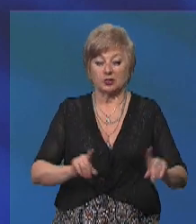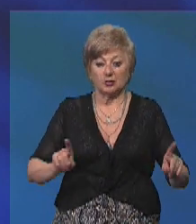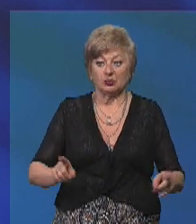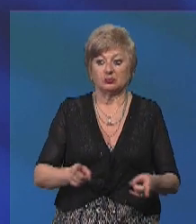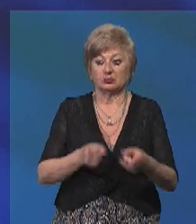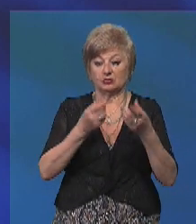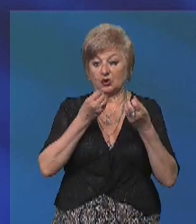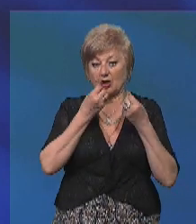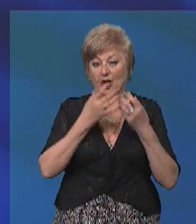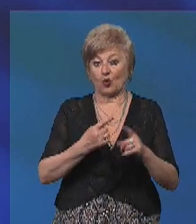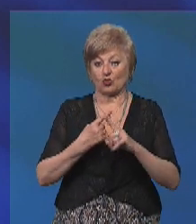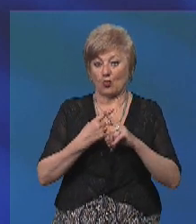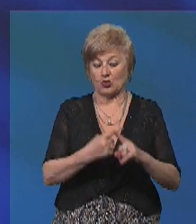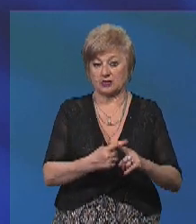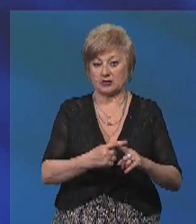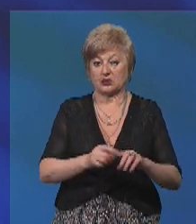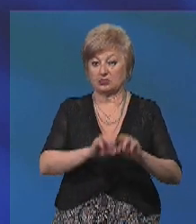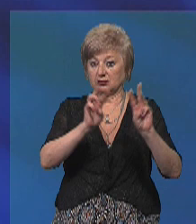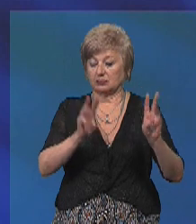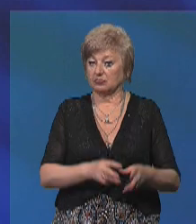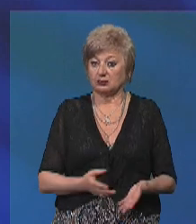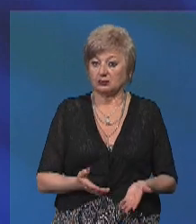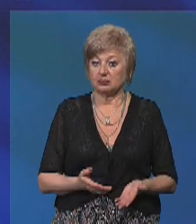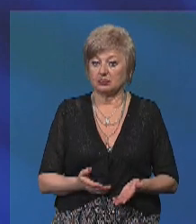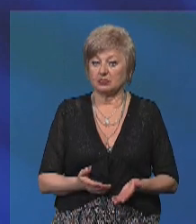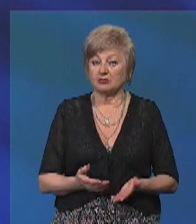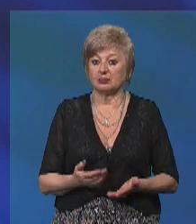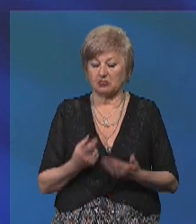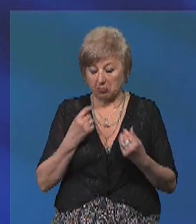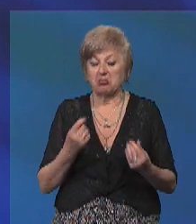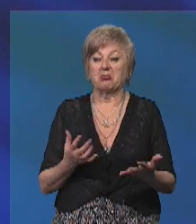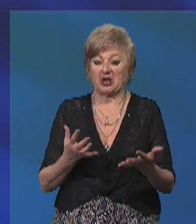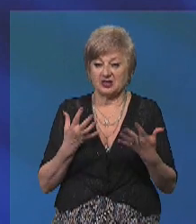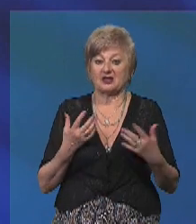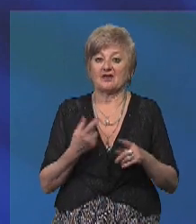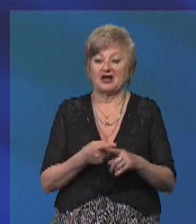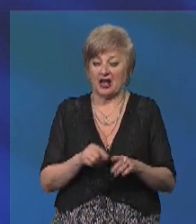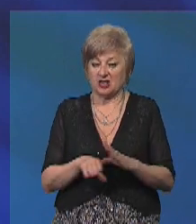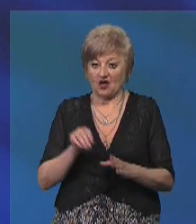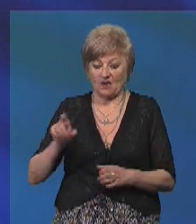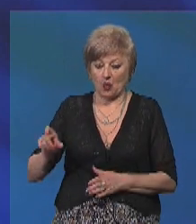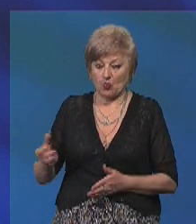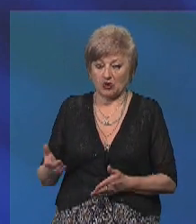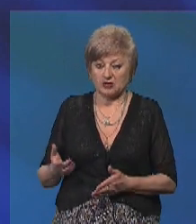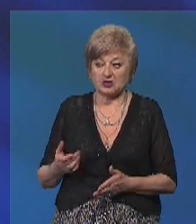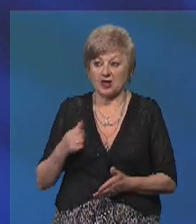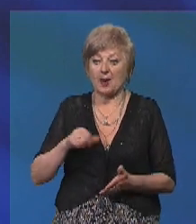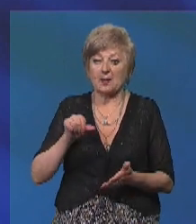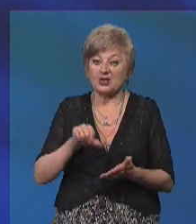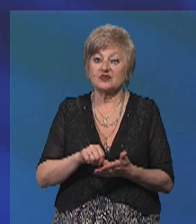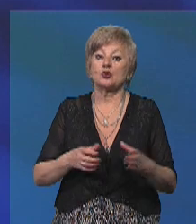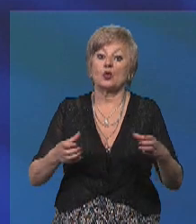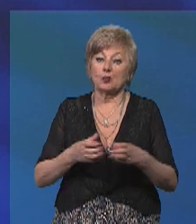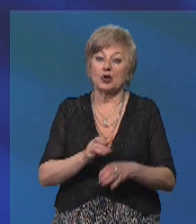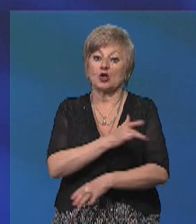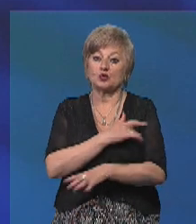якийсь позитивний імідж в уявленні тих самих виборців. Бо жоден представник від політичної